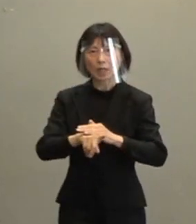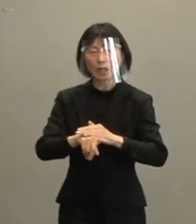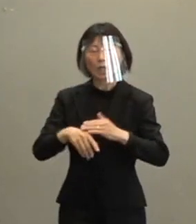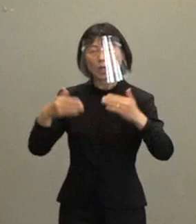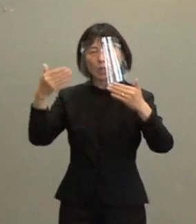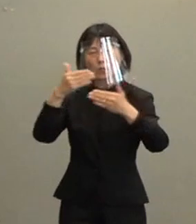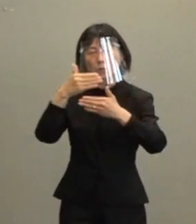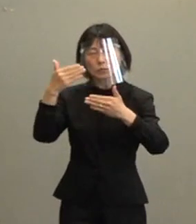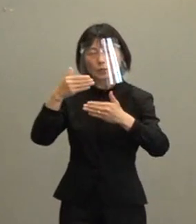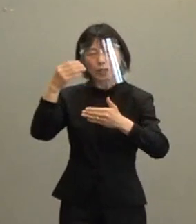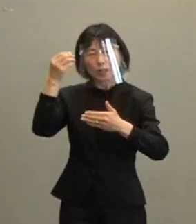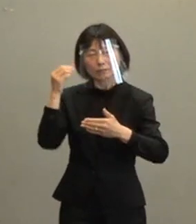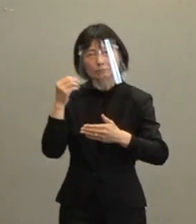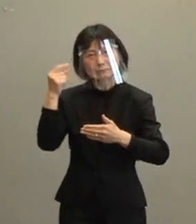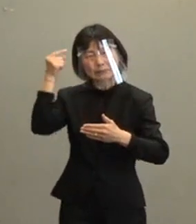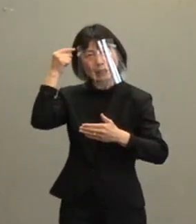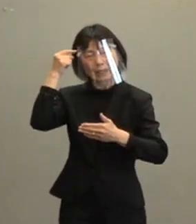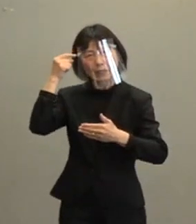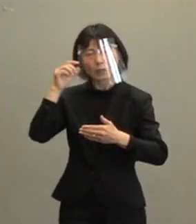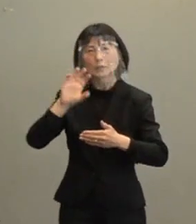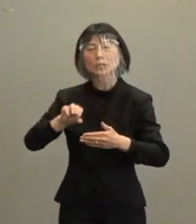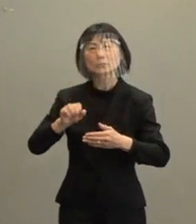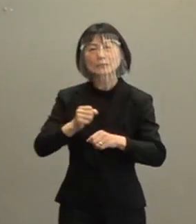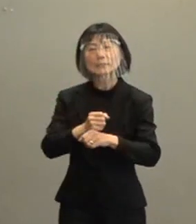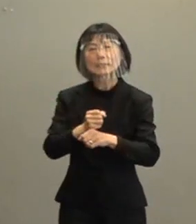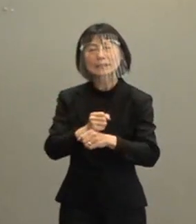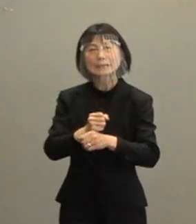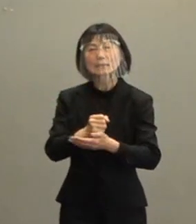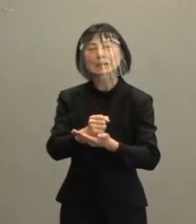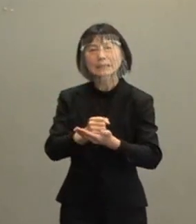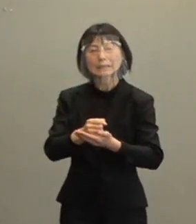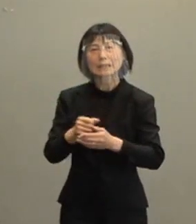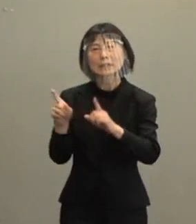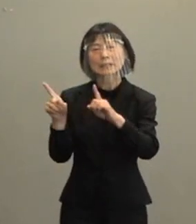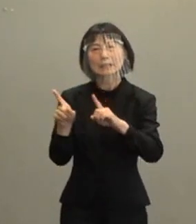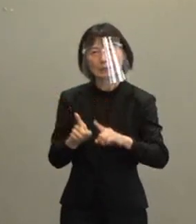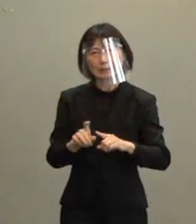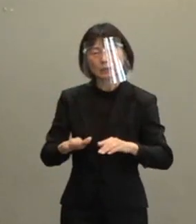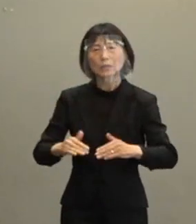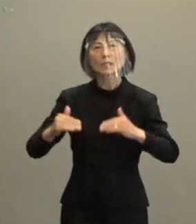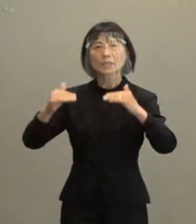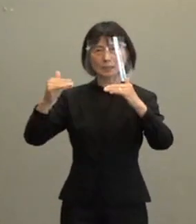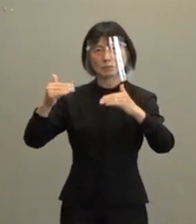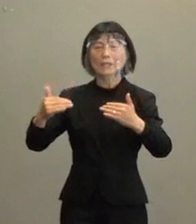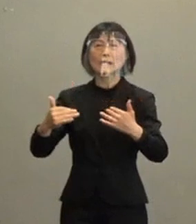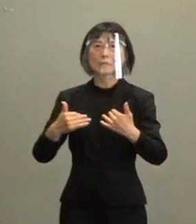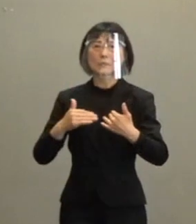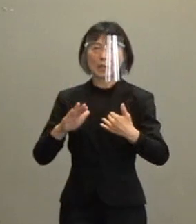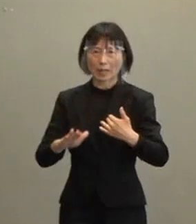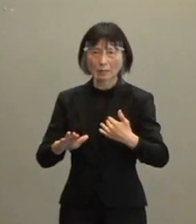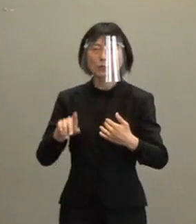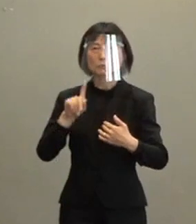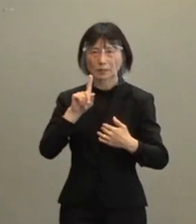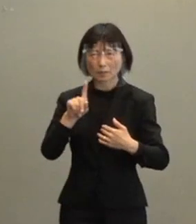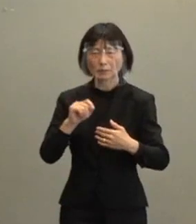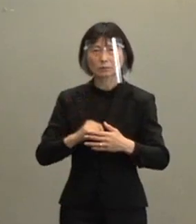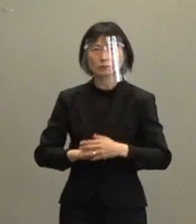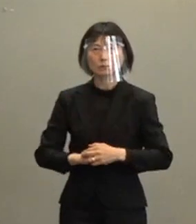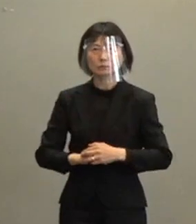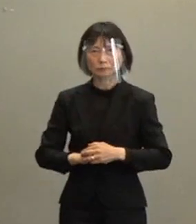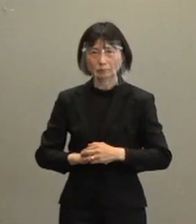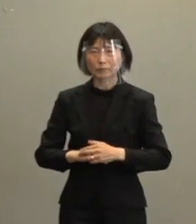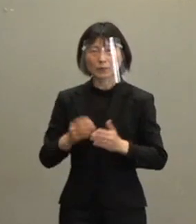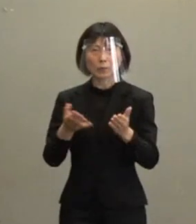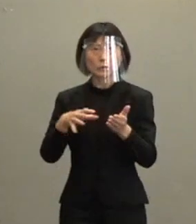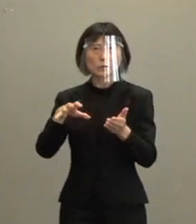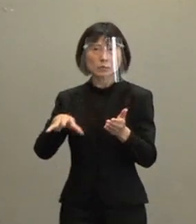情から感情を読み取る機会が減り、児童の発達にも影響が生じる可能性が指摘をされています。そこで保